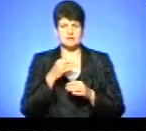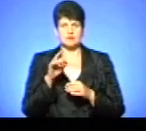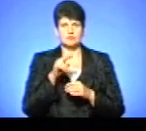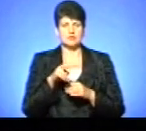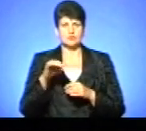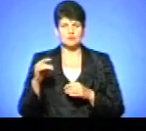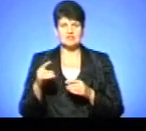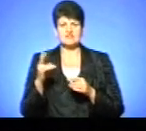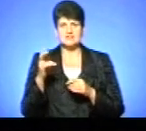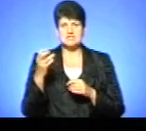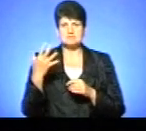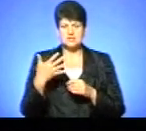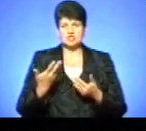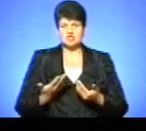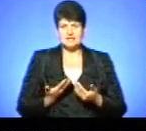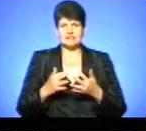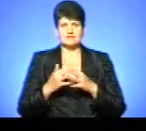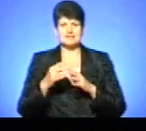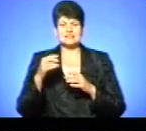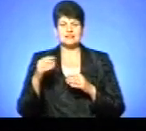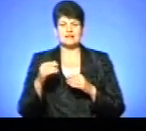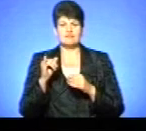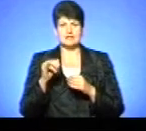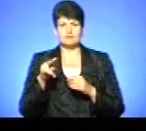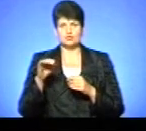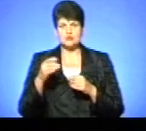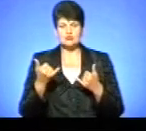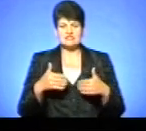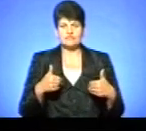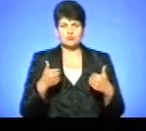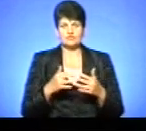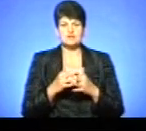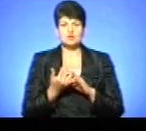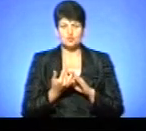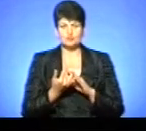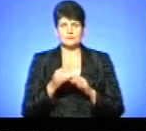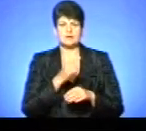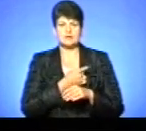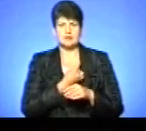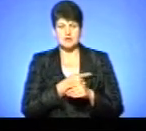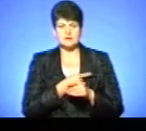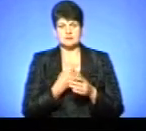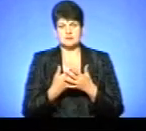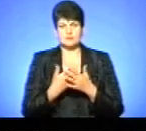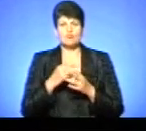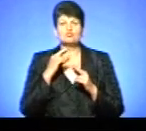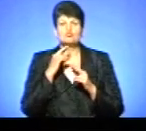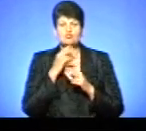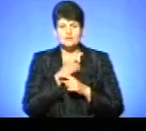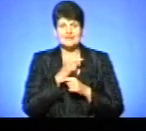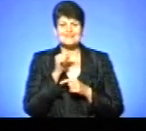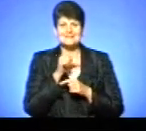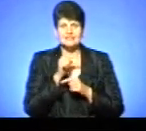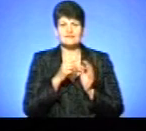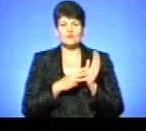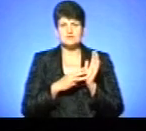Зазначу, 250 жителів села Івани Пусти сьогодні звернулися у сільську амбулаторію із симптомами утруєння. З них